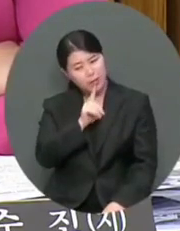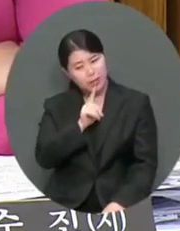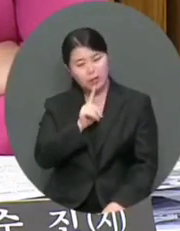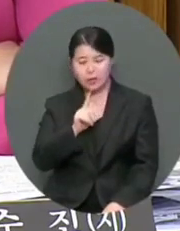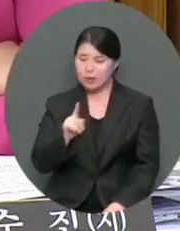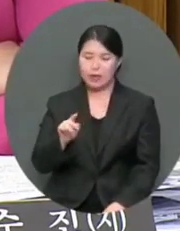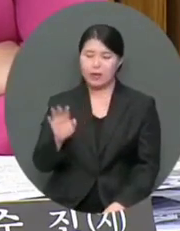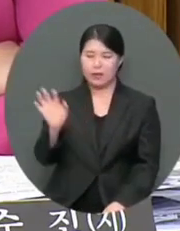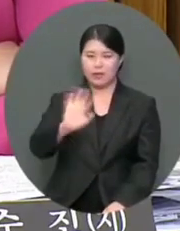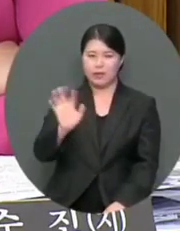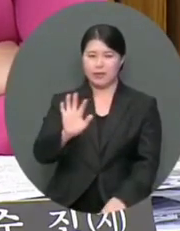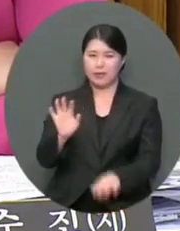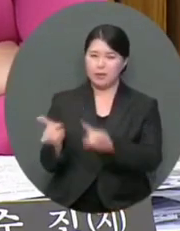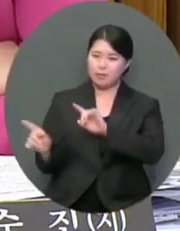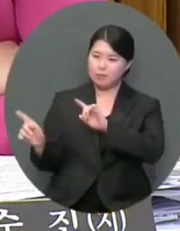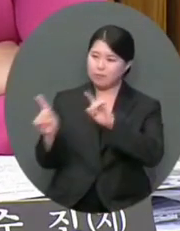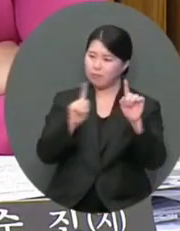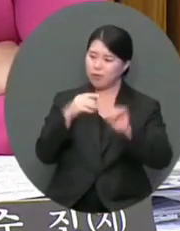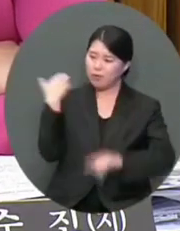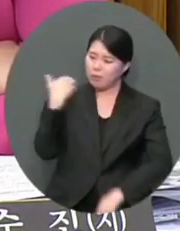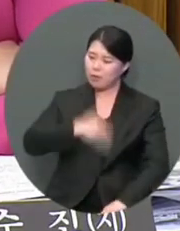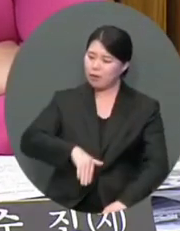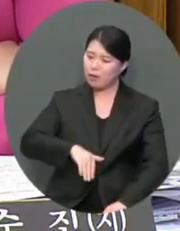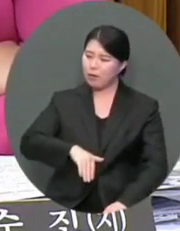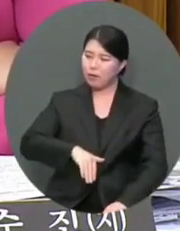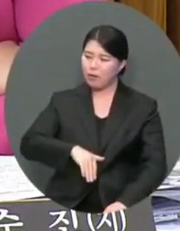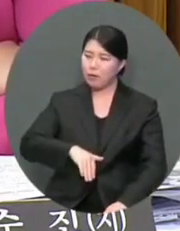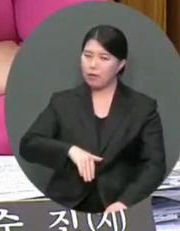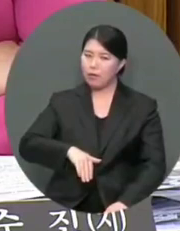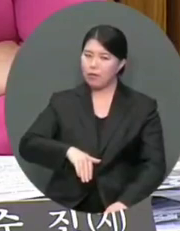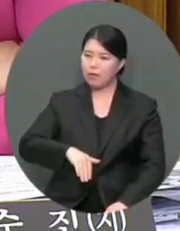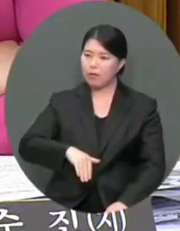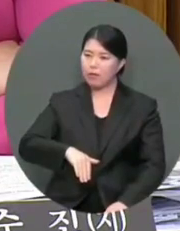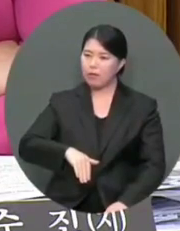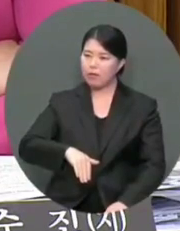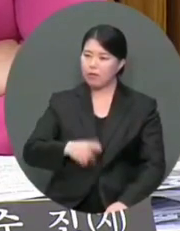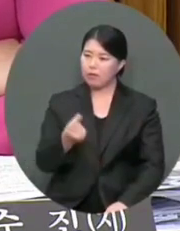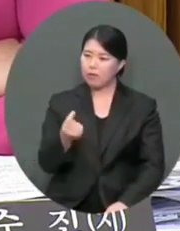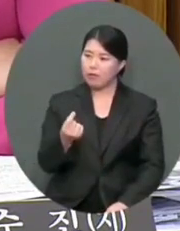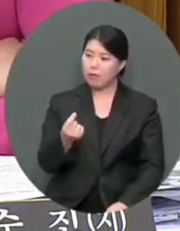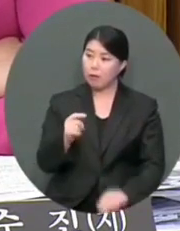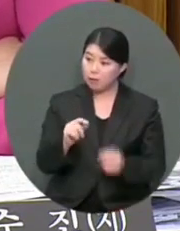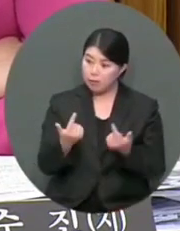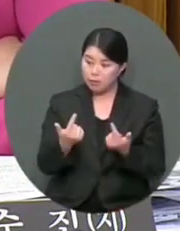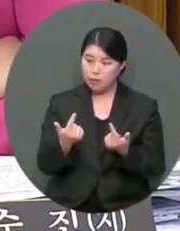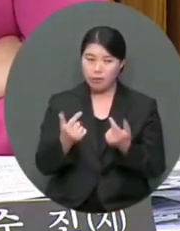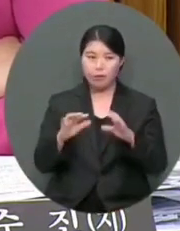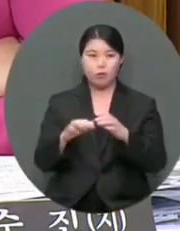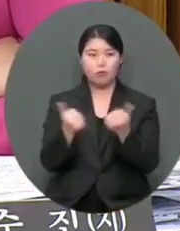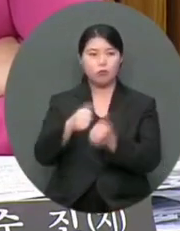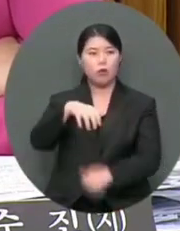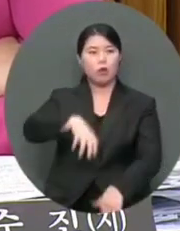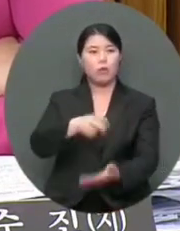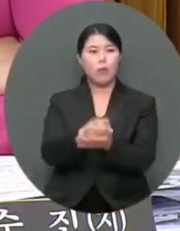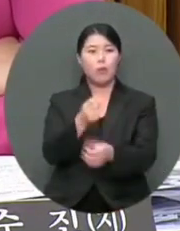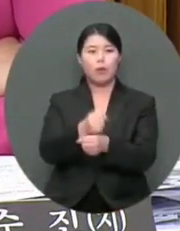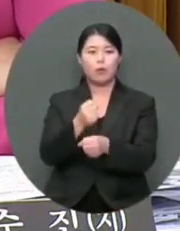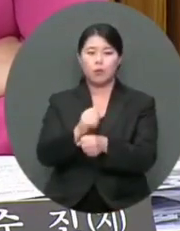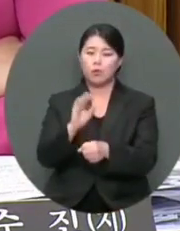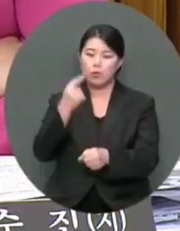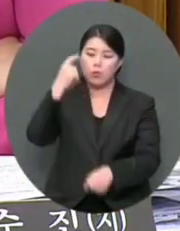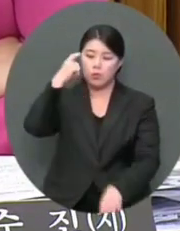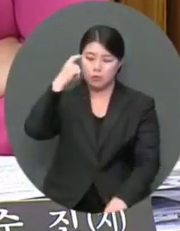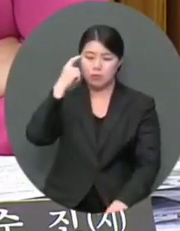떠나서 부활할 수가 없는 상황 아닙니까? 그거는 국회에서 입법이 네, 되지 않고는